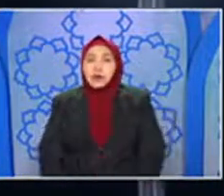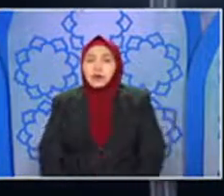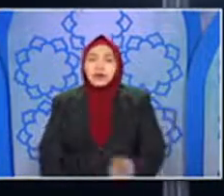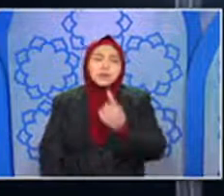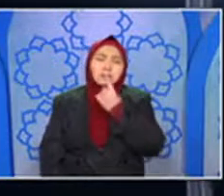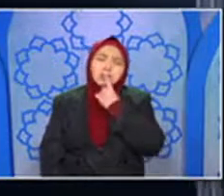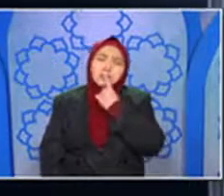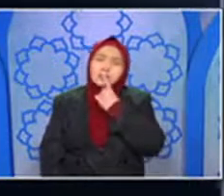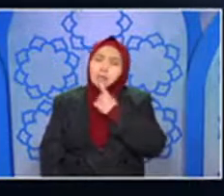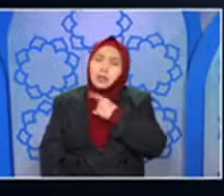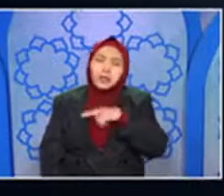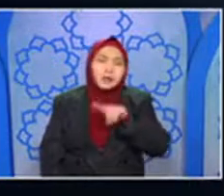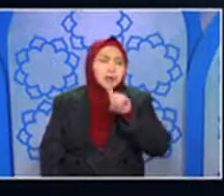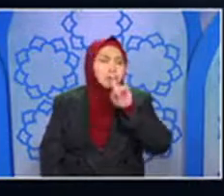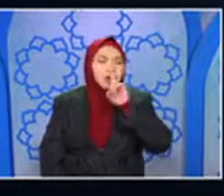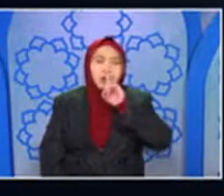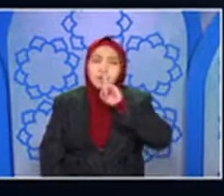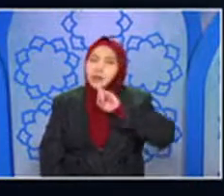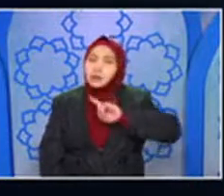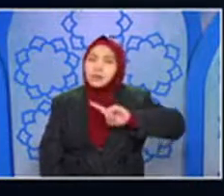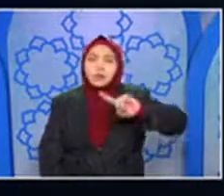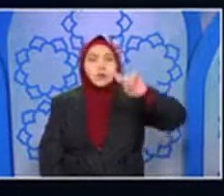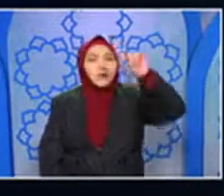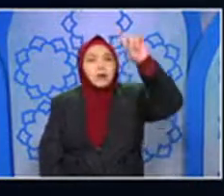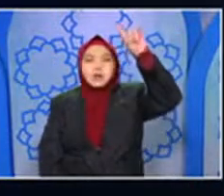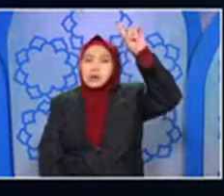بسم الله الرحمن